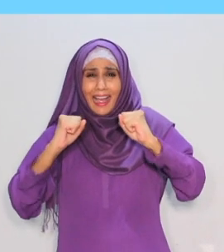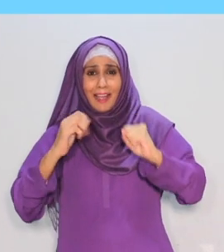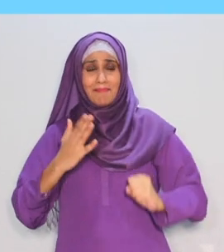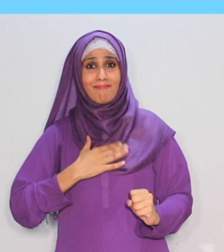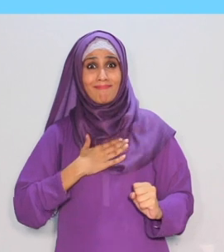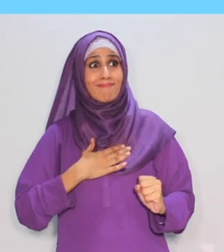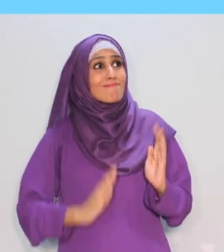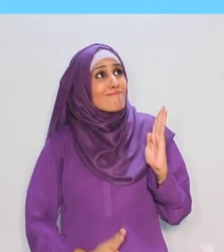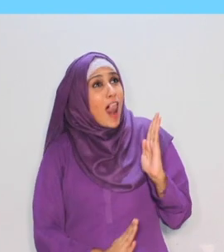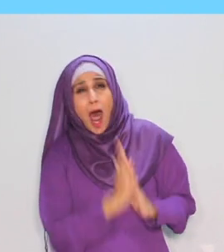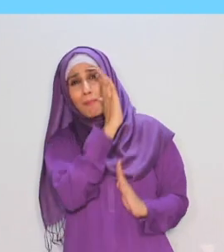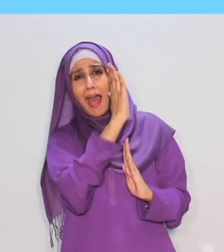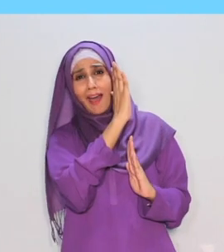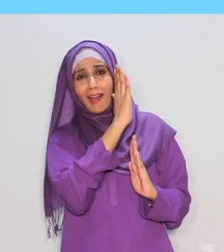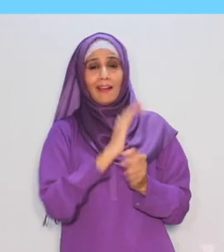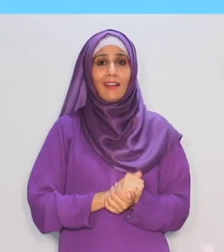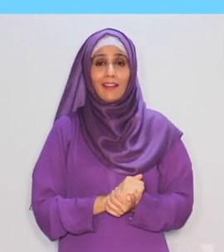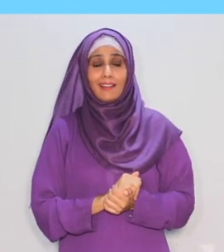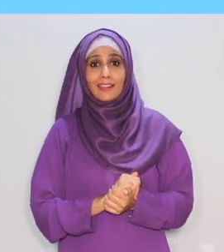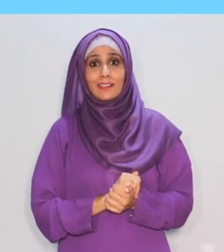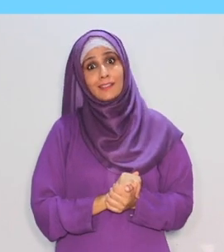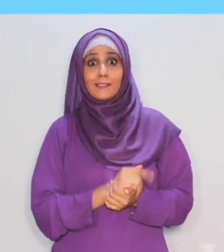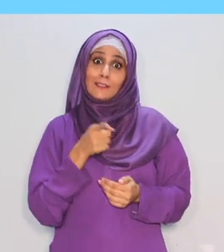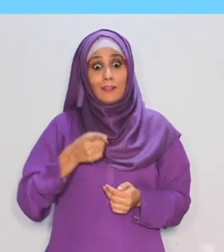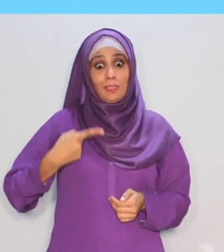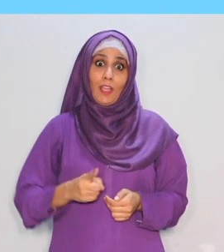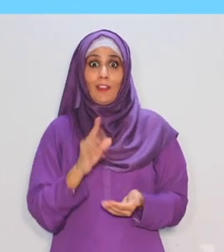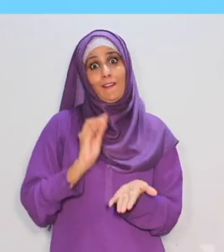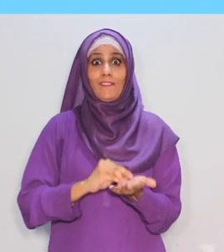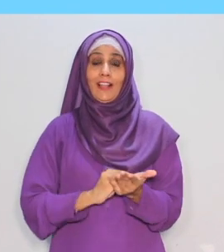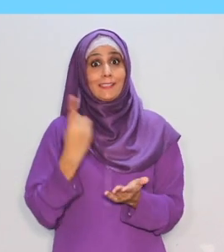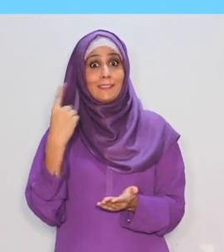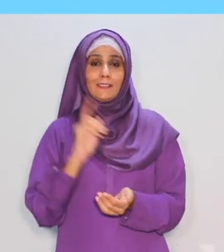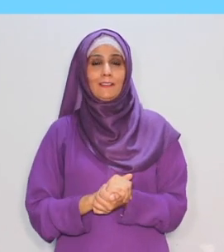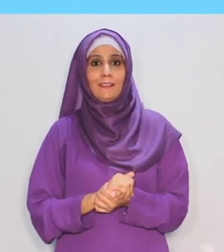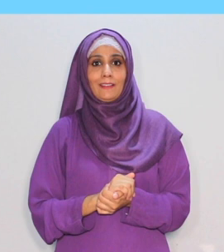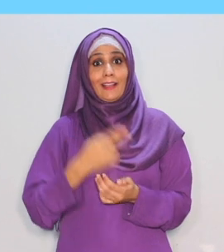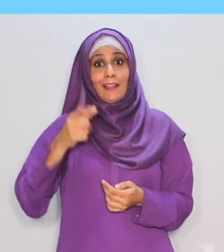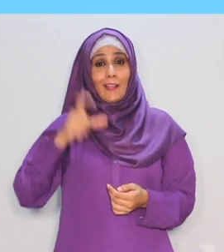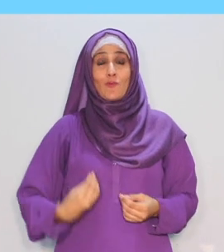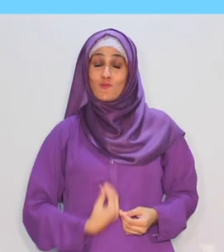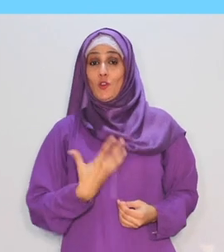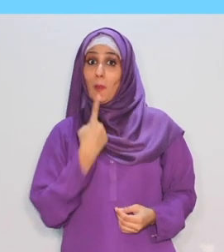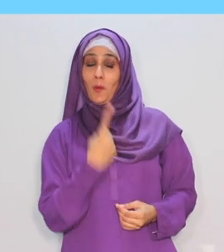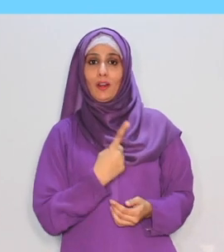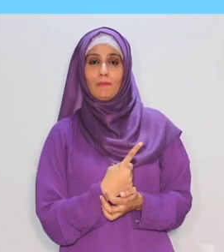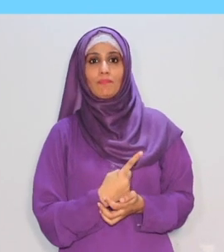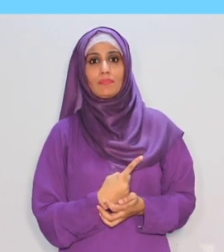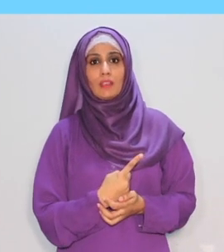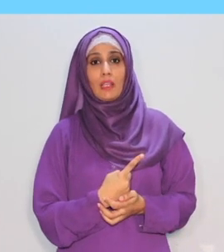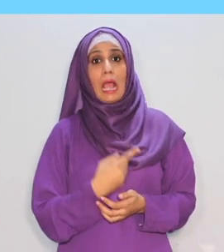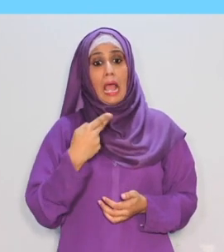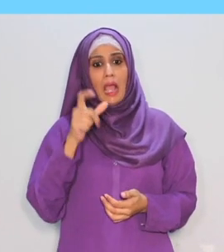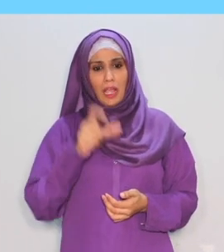मैं तो इतना लंबा हो गया, ये टोटका तो काम कर गया, हादी खुशी से चिल्लाया। लेकिन हादी को